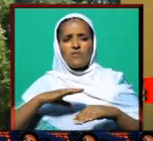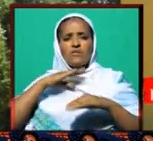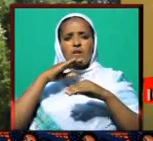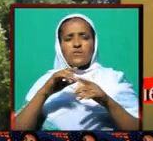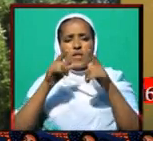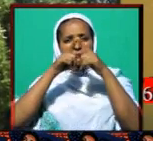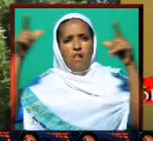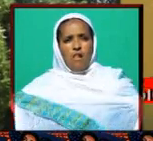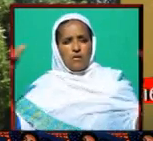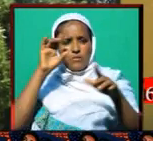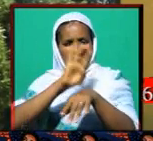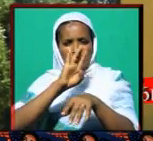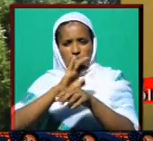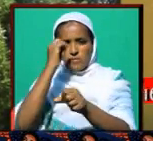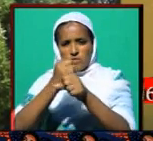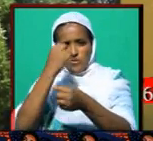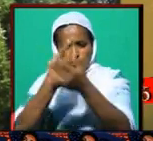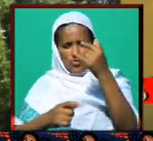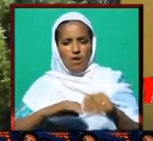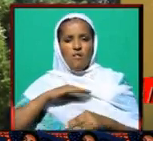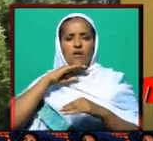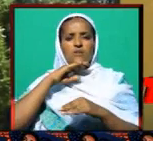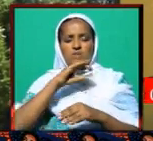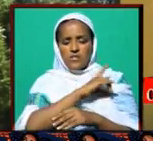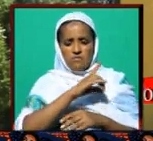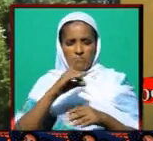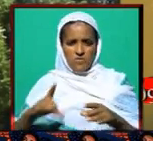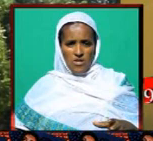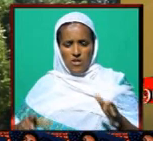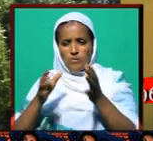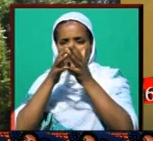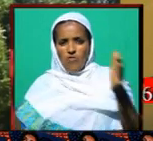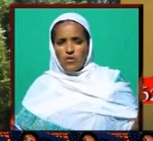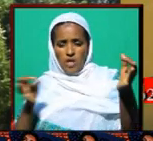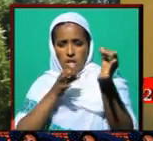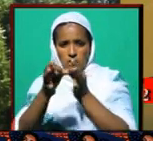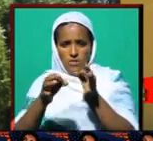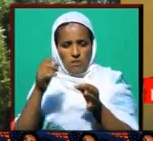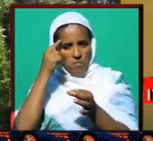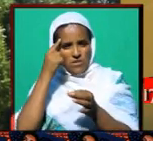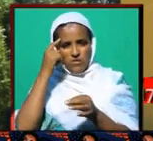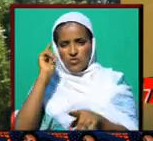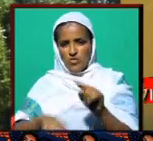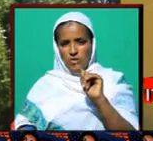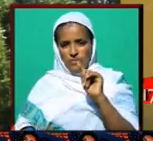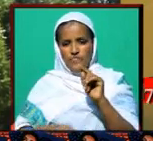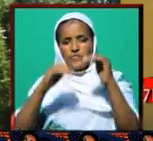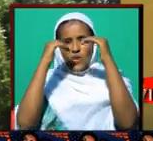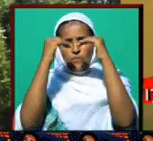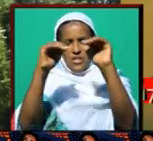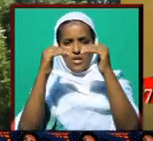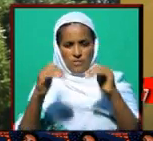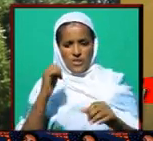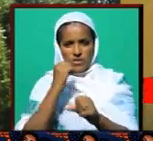እንጂ አገልግሎ በስፋት መርካት ትልቅ ቤተ ክርስቲያን በማነጽ ብቻ እርካታንና የክርስትናን መስፋፋት ይገልጻል ብሎ